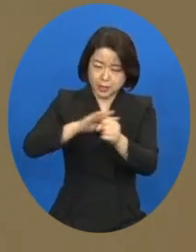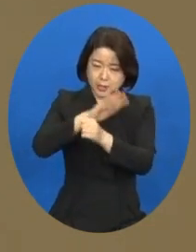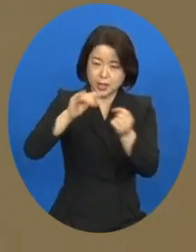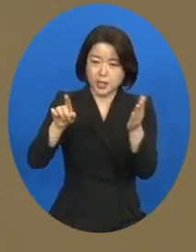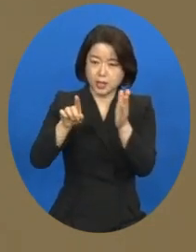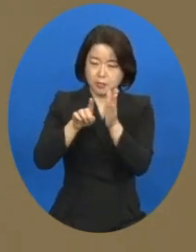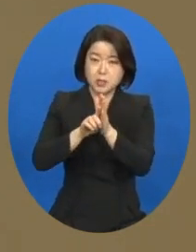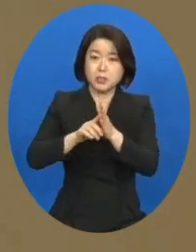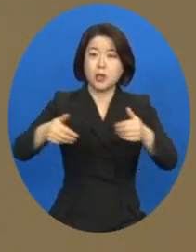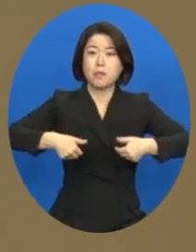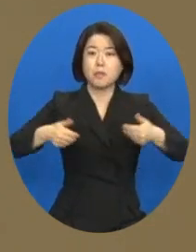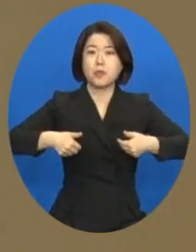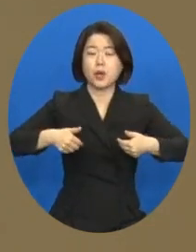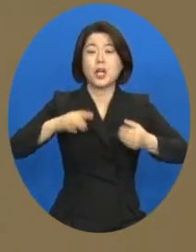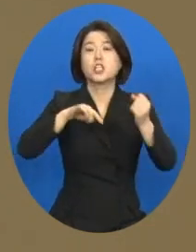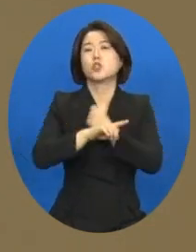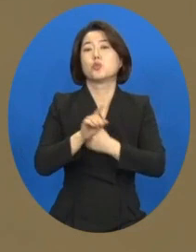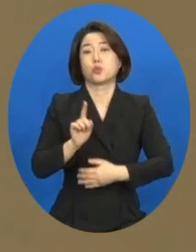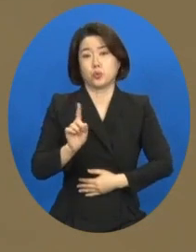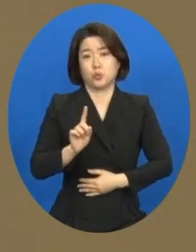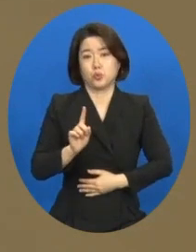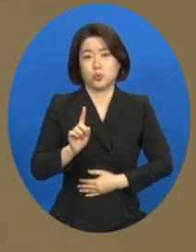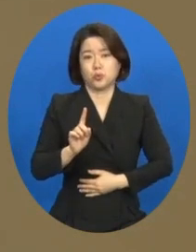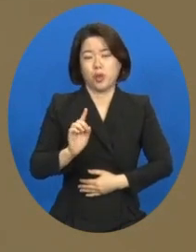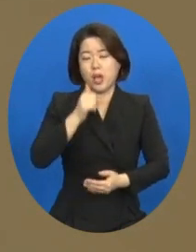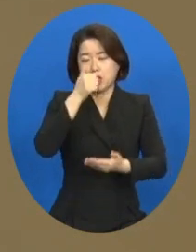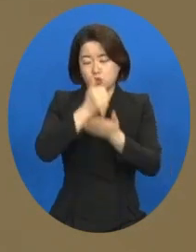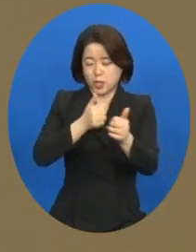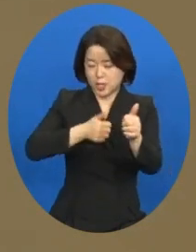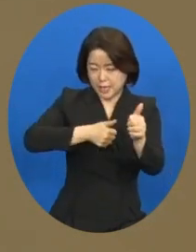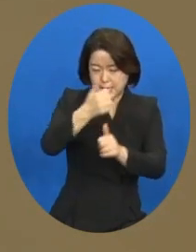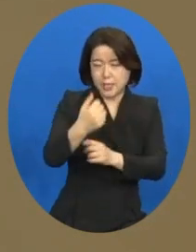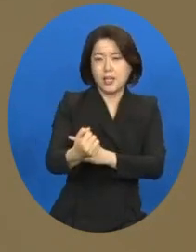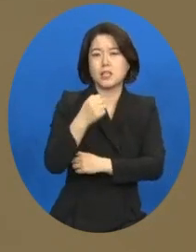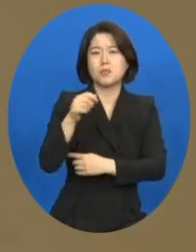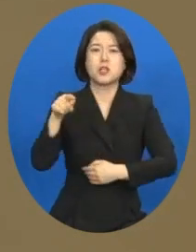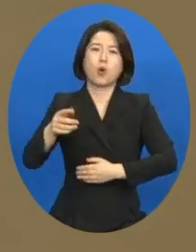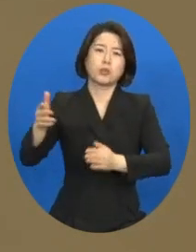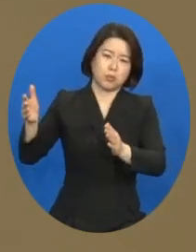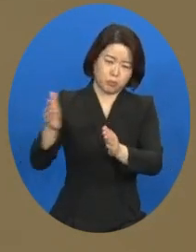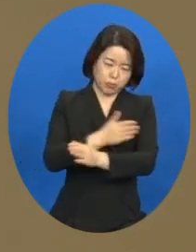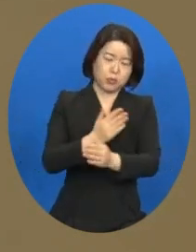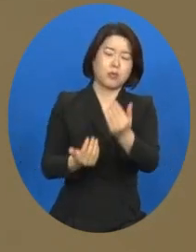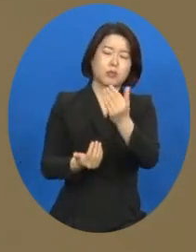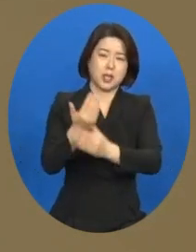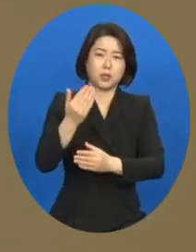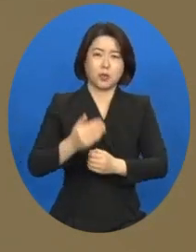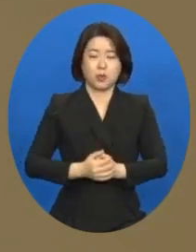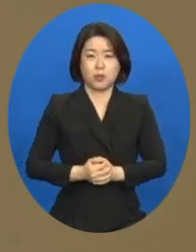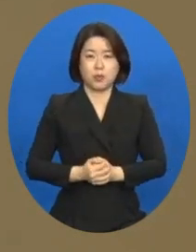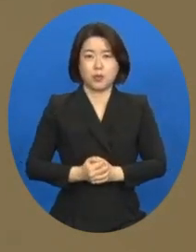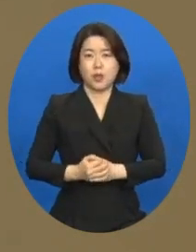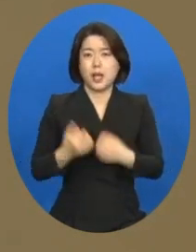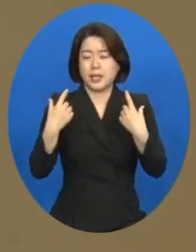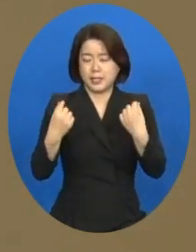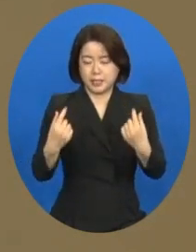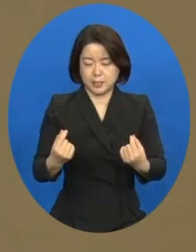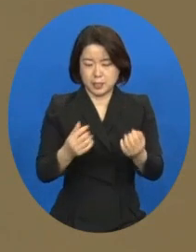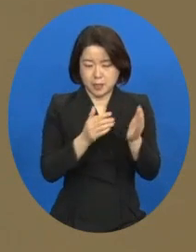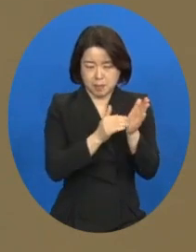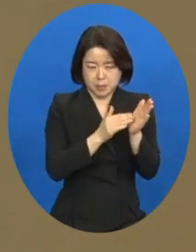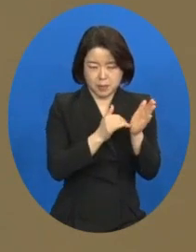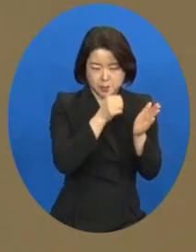믿음으로 살아야 하는 거죠? 죄를 이길 힘이 거기서부터 오는 거예요. 여전히 은밀한